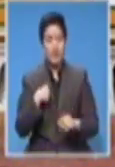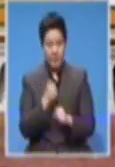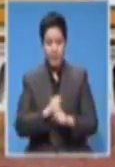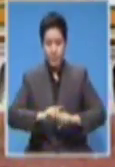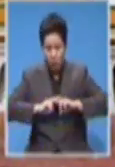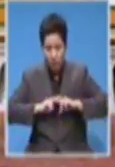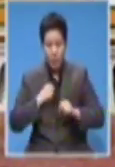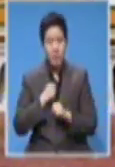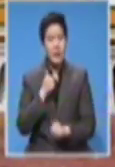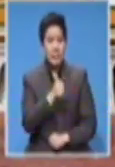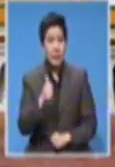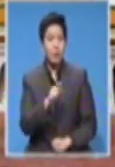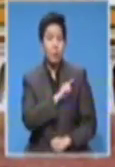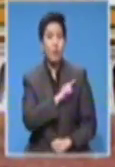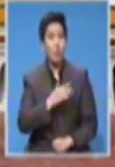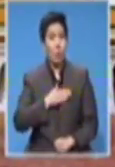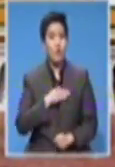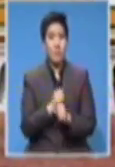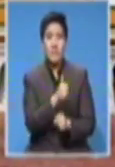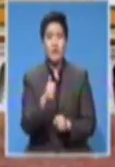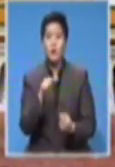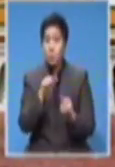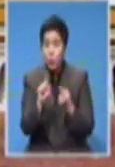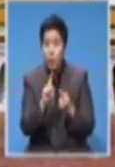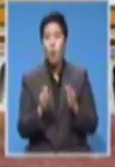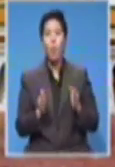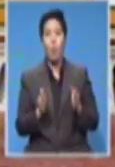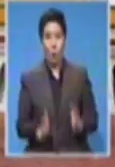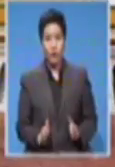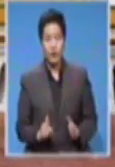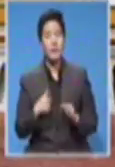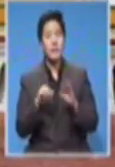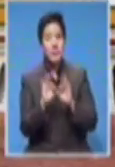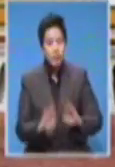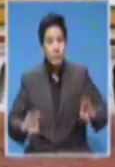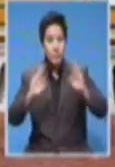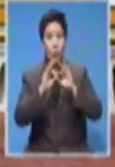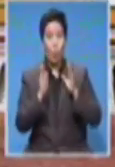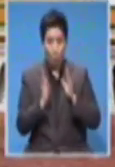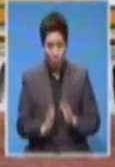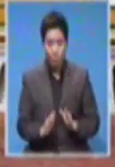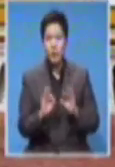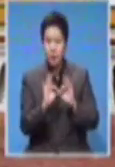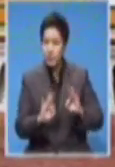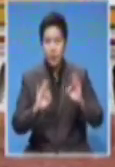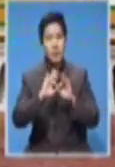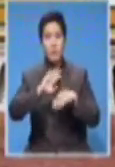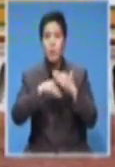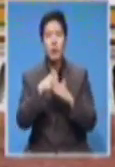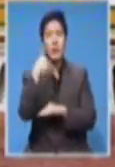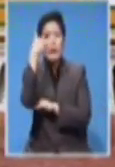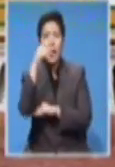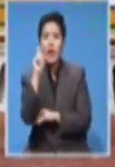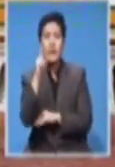ที่สุดโดยเฉพาะยิ่งในเรื่องของมนุษย์นะครับชีวิตทุกคนมีค่าทั้งสิ้นไม่ว่าจะเป็นชาติใดศาสนา